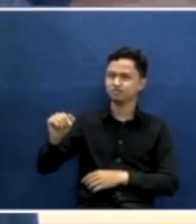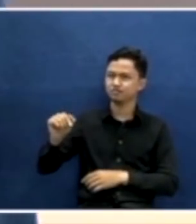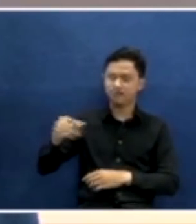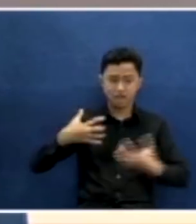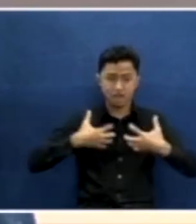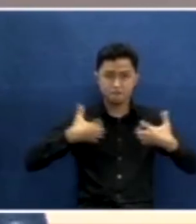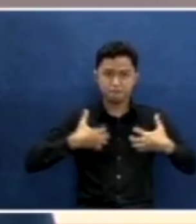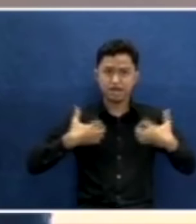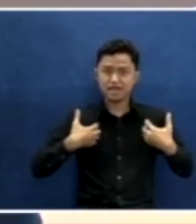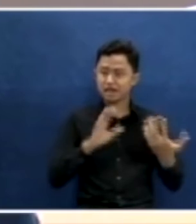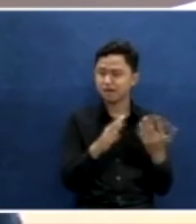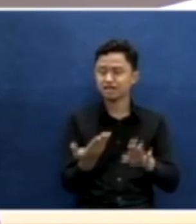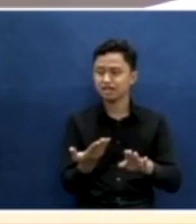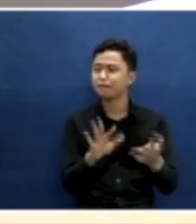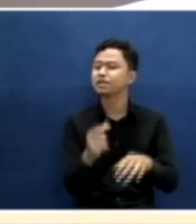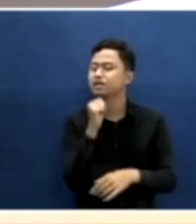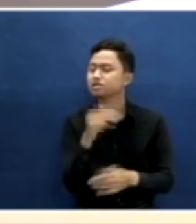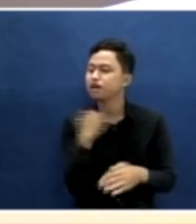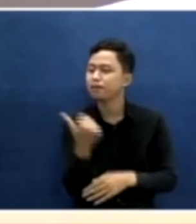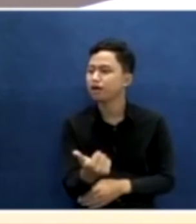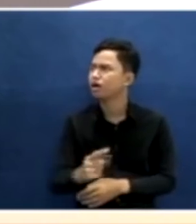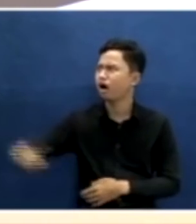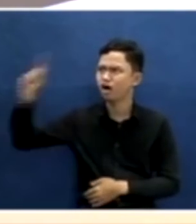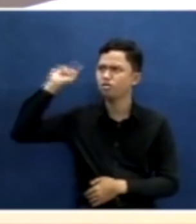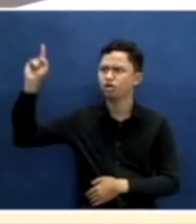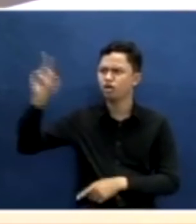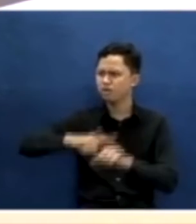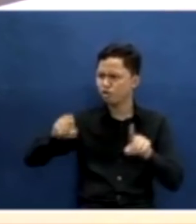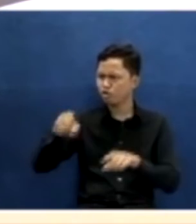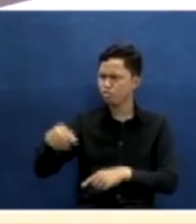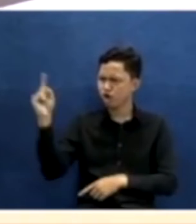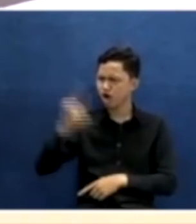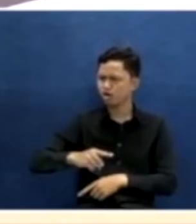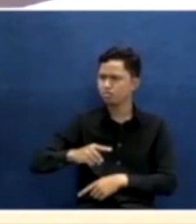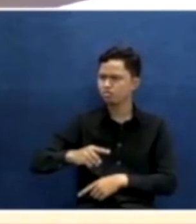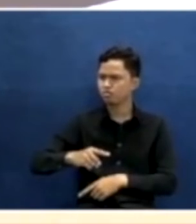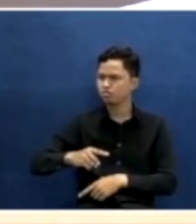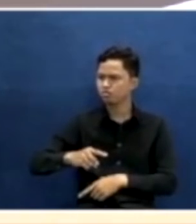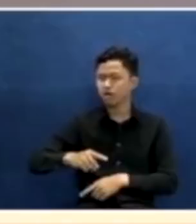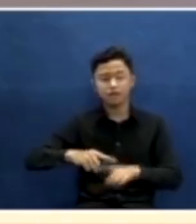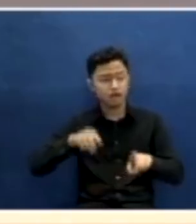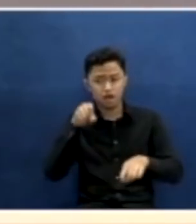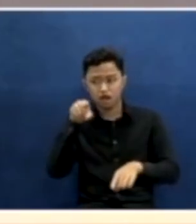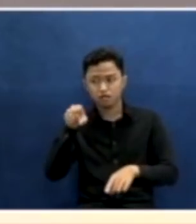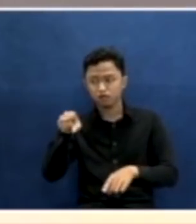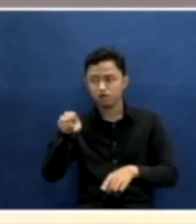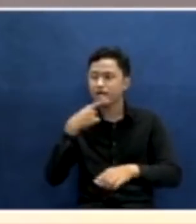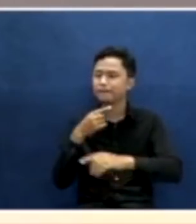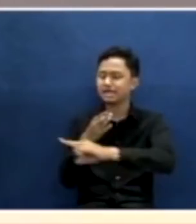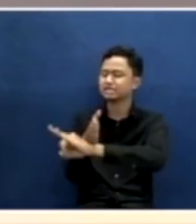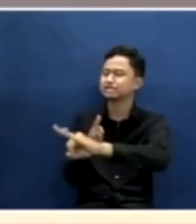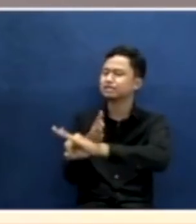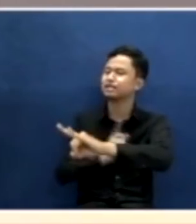mati yang mematikannya Allah malah kalian haramkan tetapi binatang yang kalian sembelih dengan tangan kalian sendiri